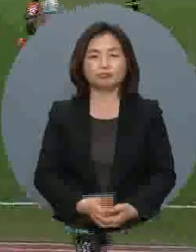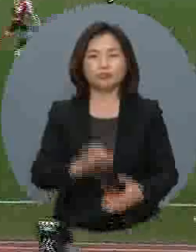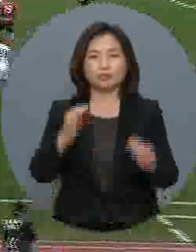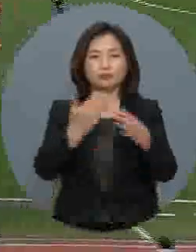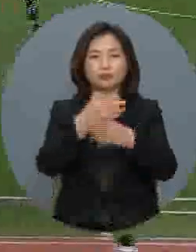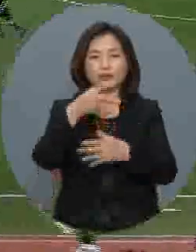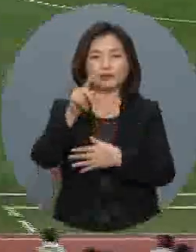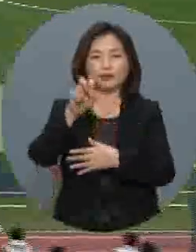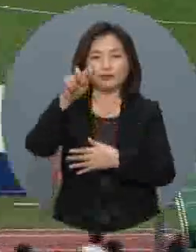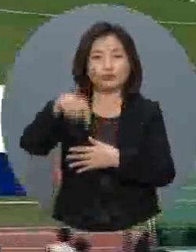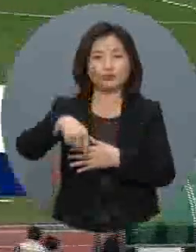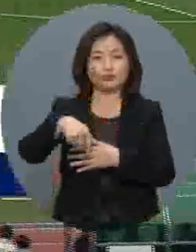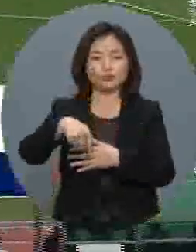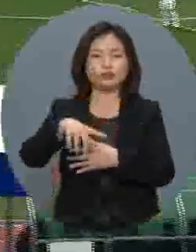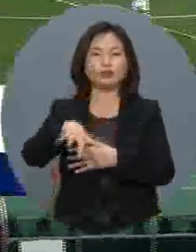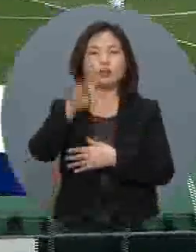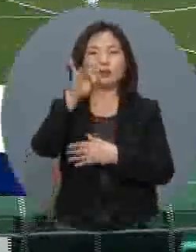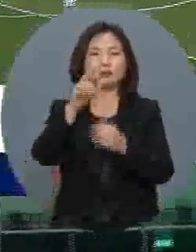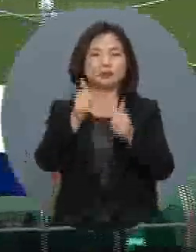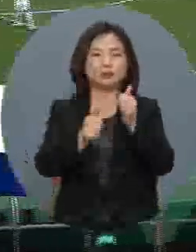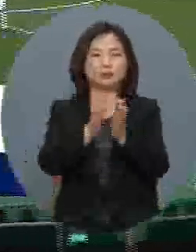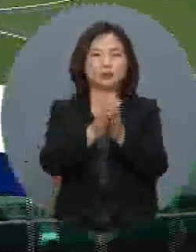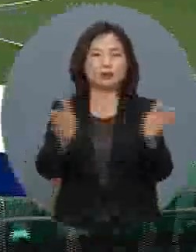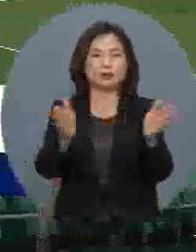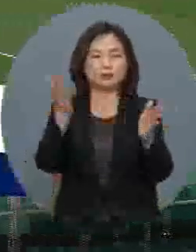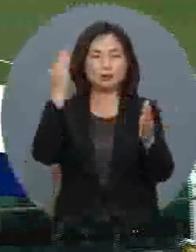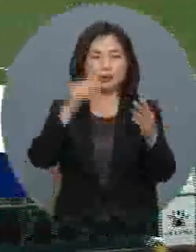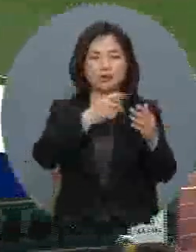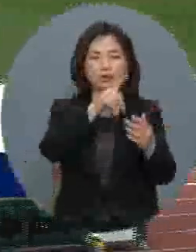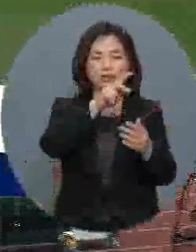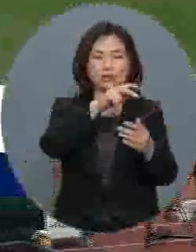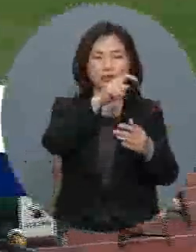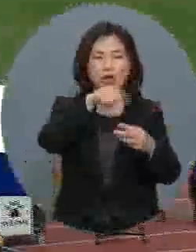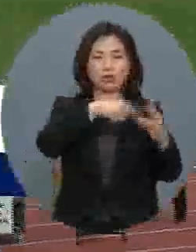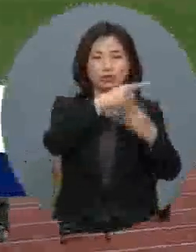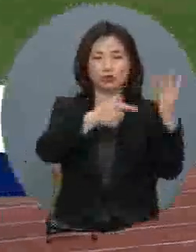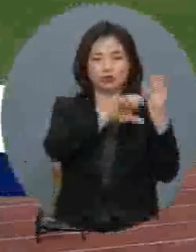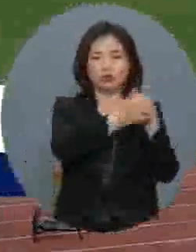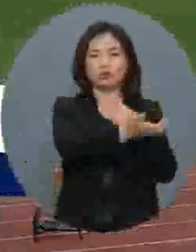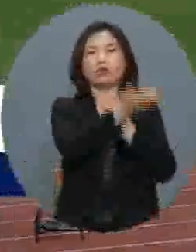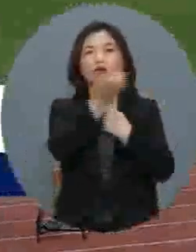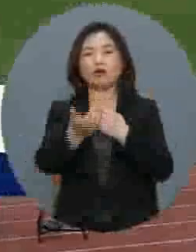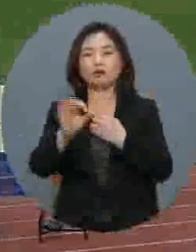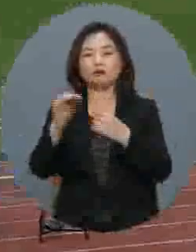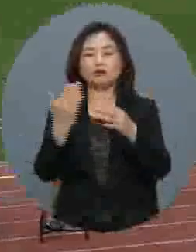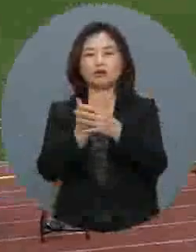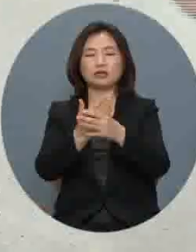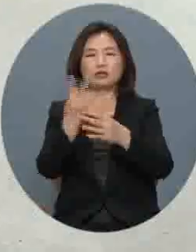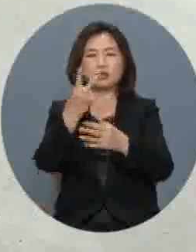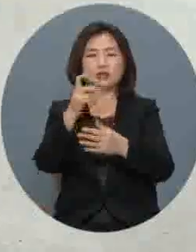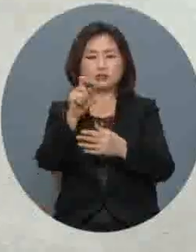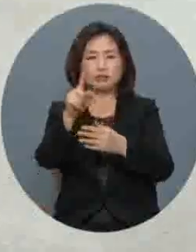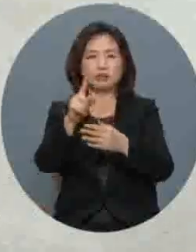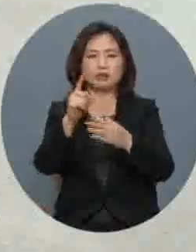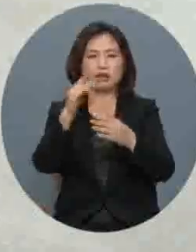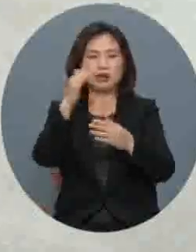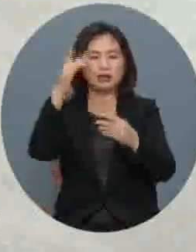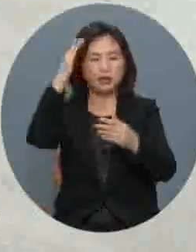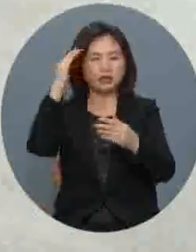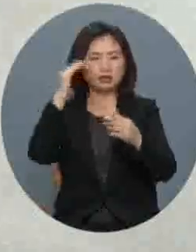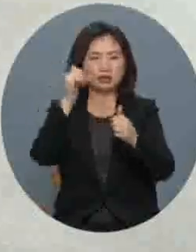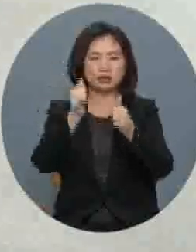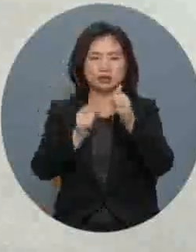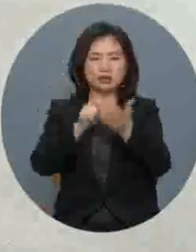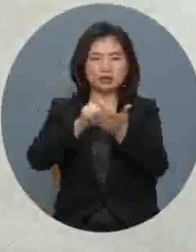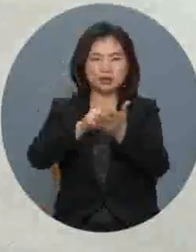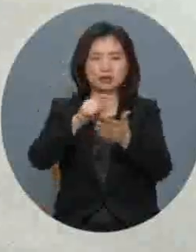김천 상무의 창단 첫 홈 경기. 지난해 상주를 떠난 상무 구단을 품으며 2021 시즌 새롭게 K리그의 연고지로